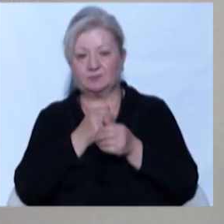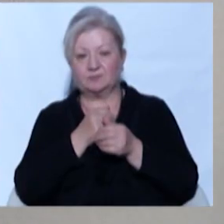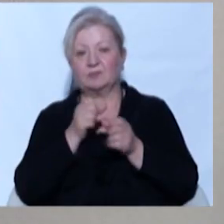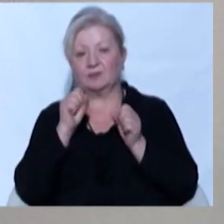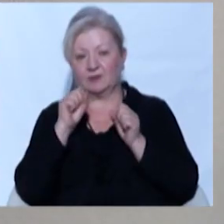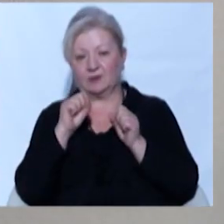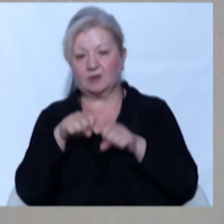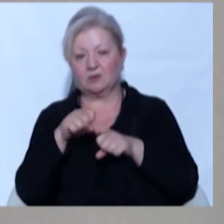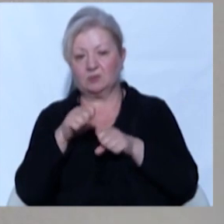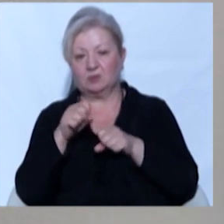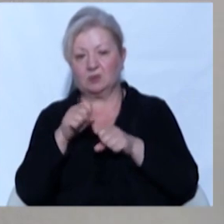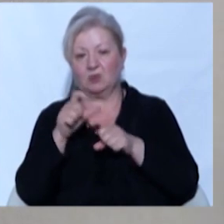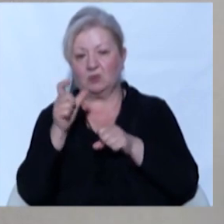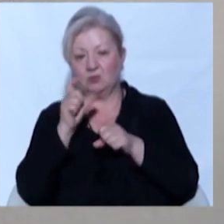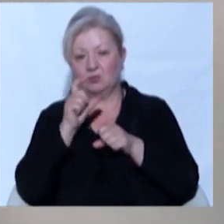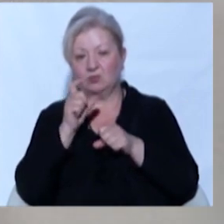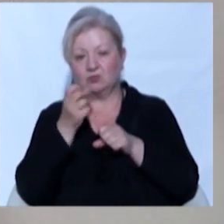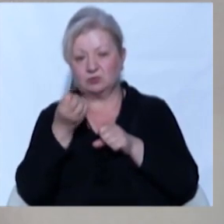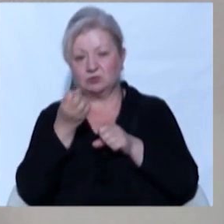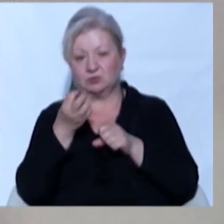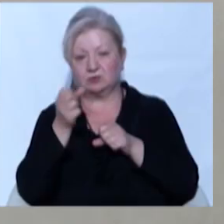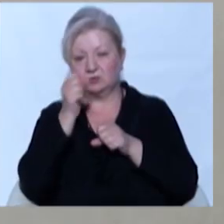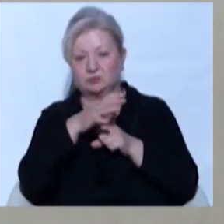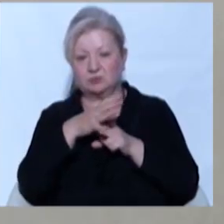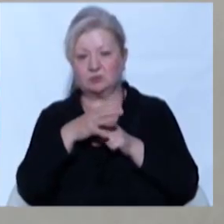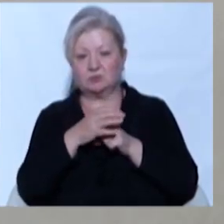და შეგვიძლია ლურჯი ჩავაგდოთ კიდევ.